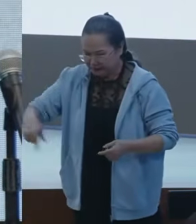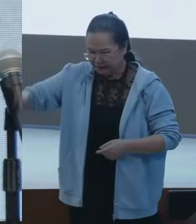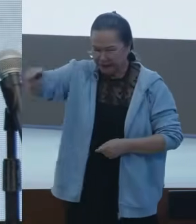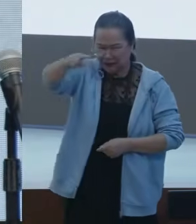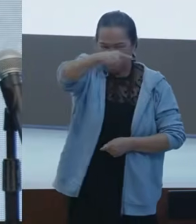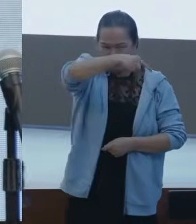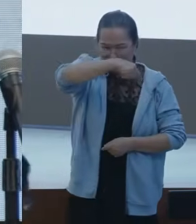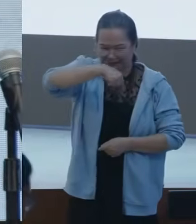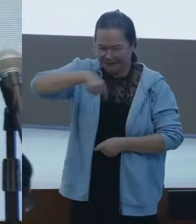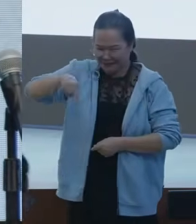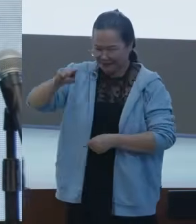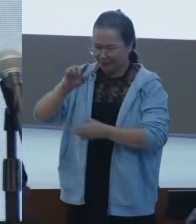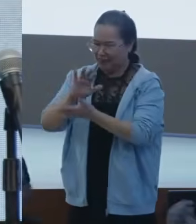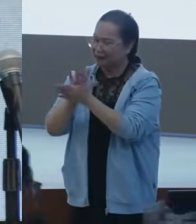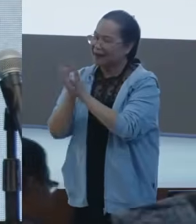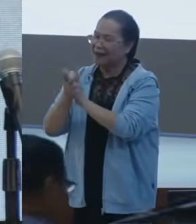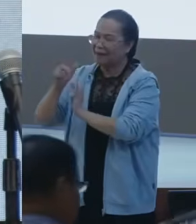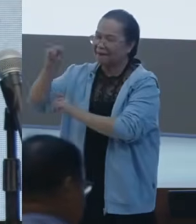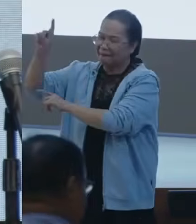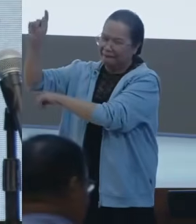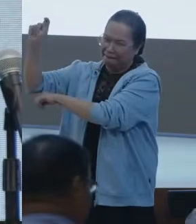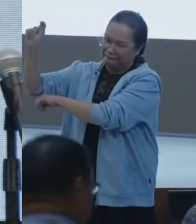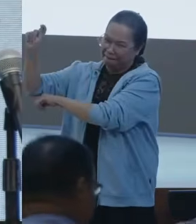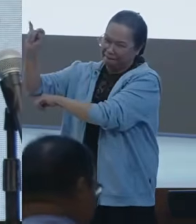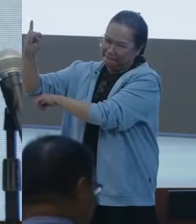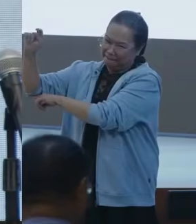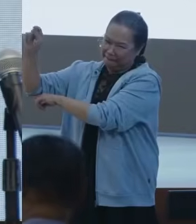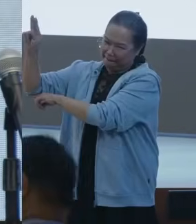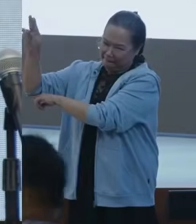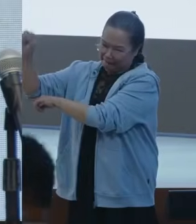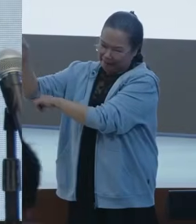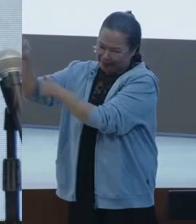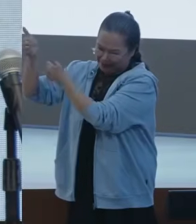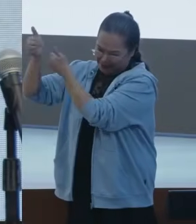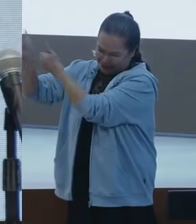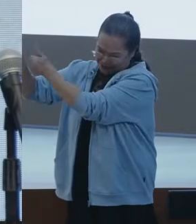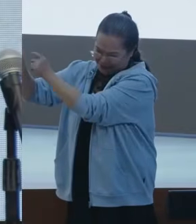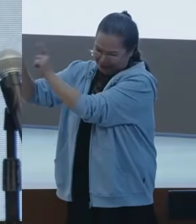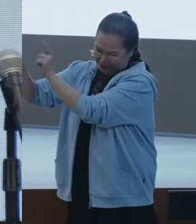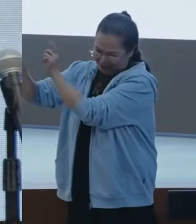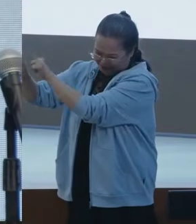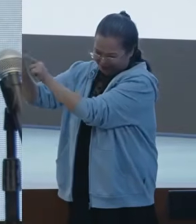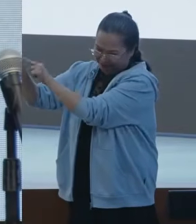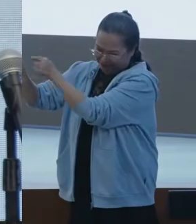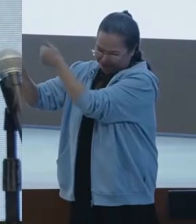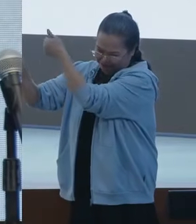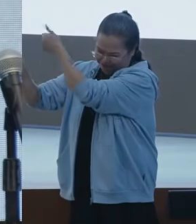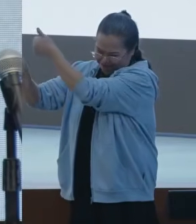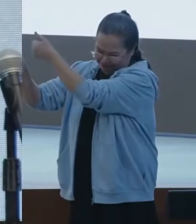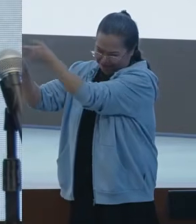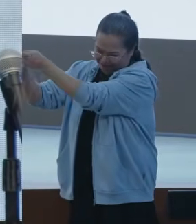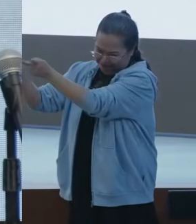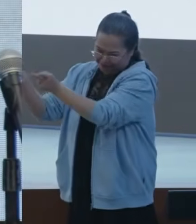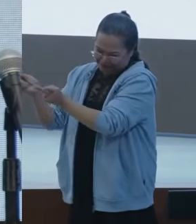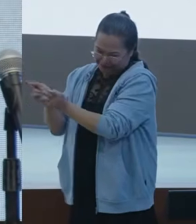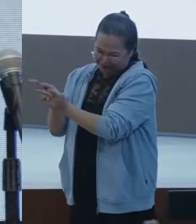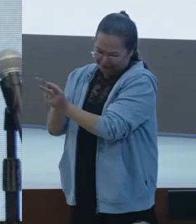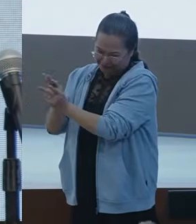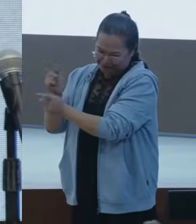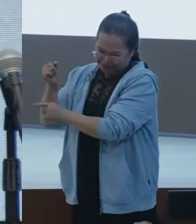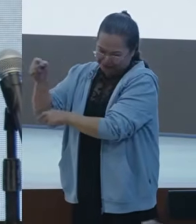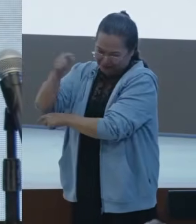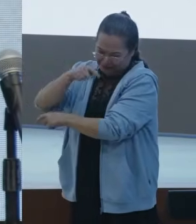maging Titus kami sa mga lugar na padadalhan mo kami. Sa mga Crete na padadalhan